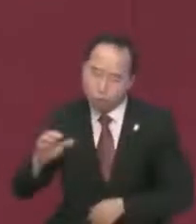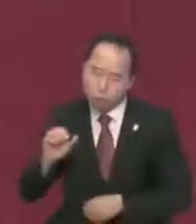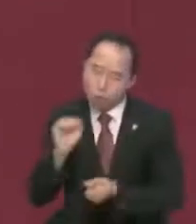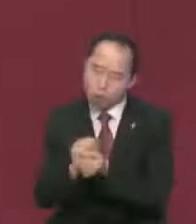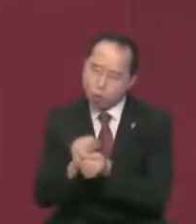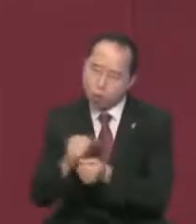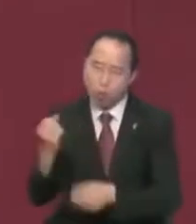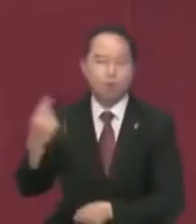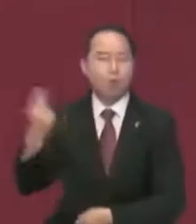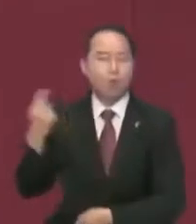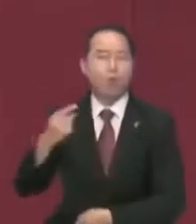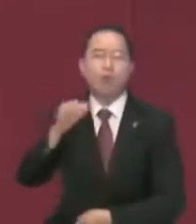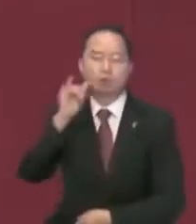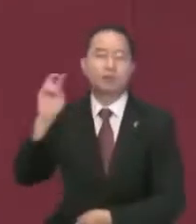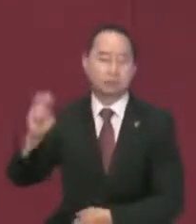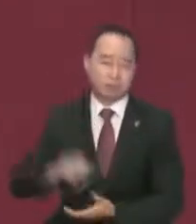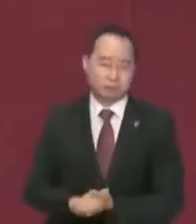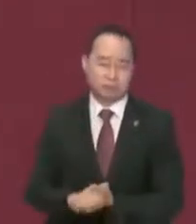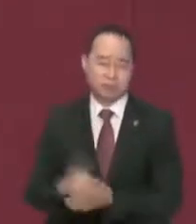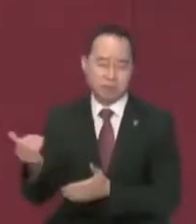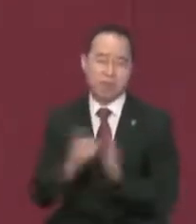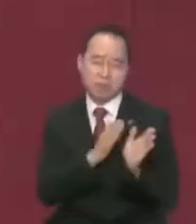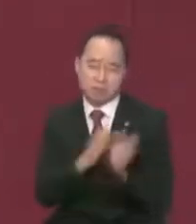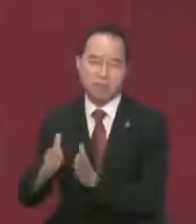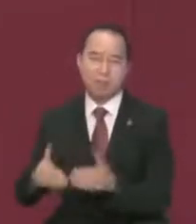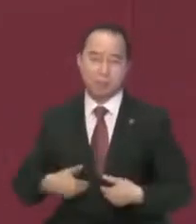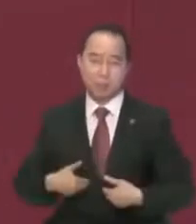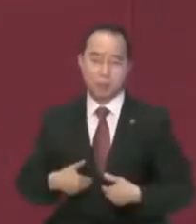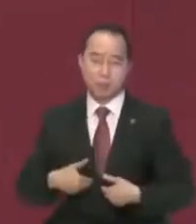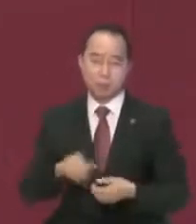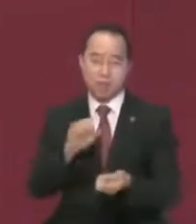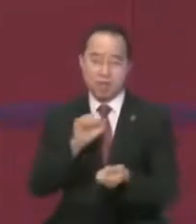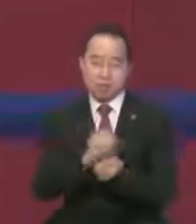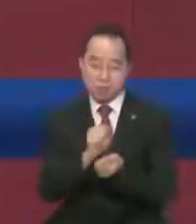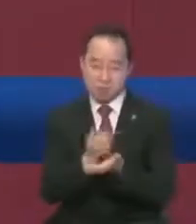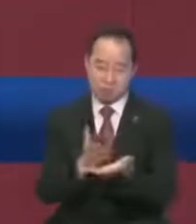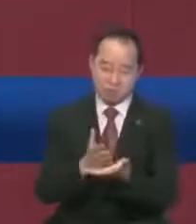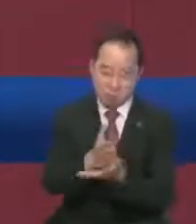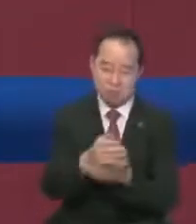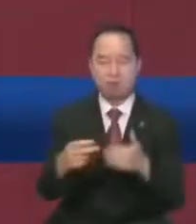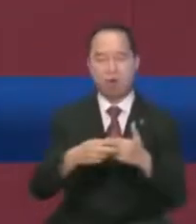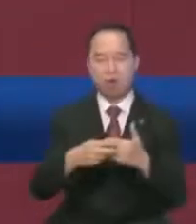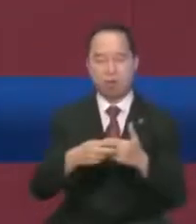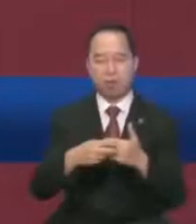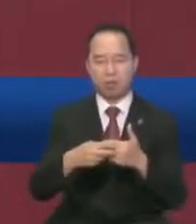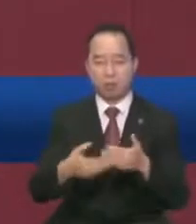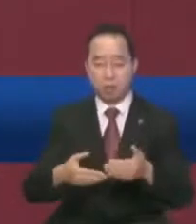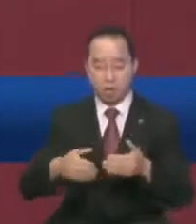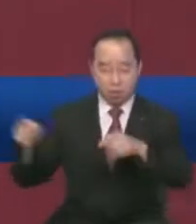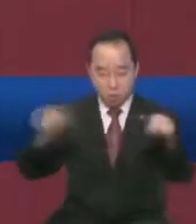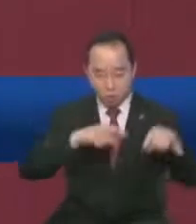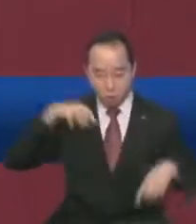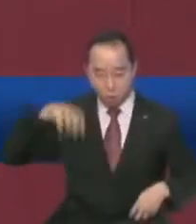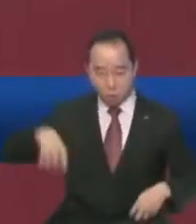합니다. 감염병 전문병원의 권역별 설치를 서둘러야 합니다.